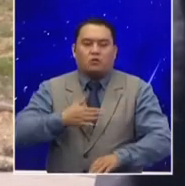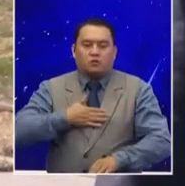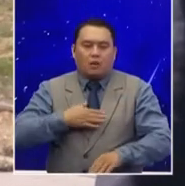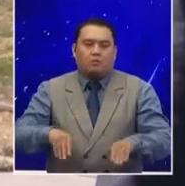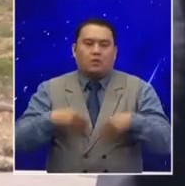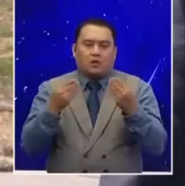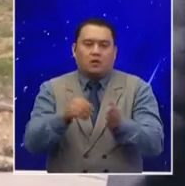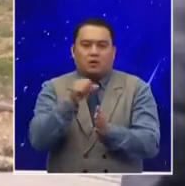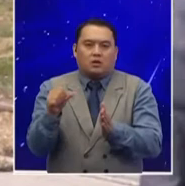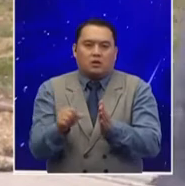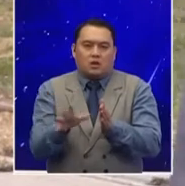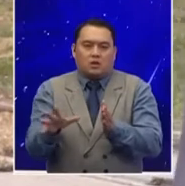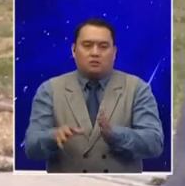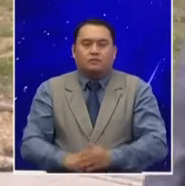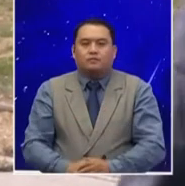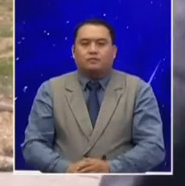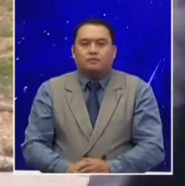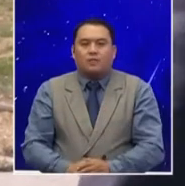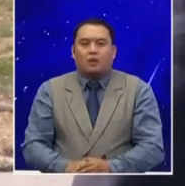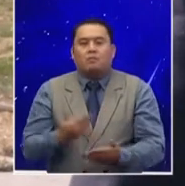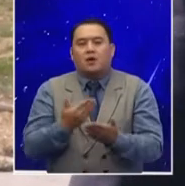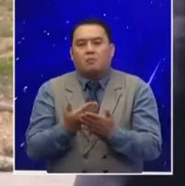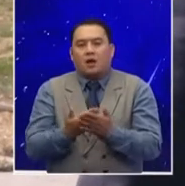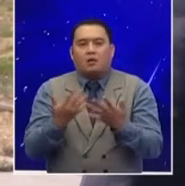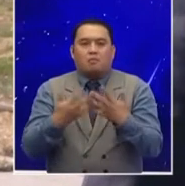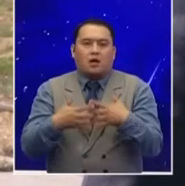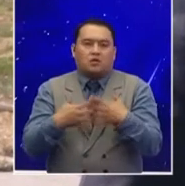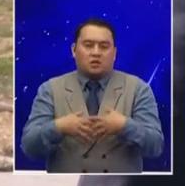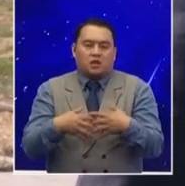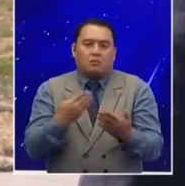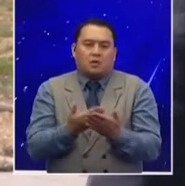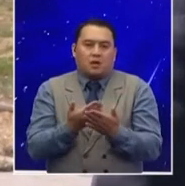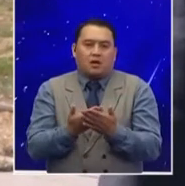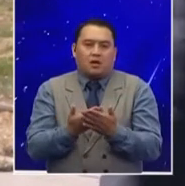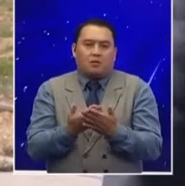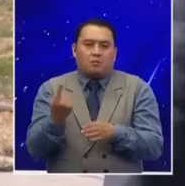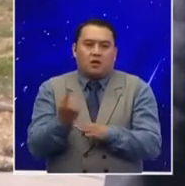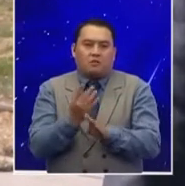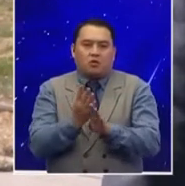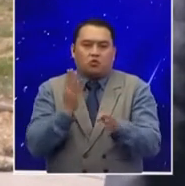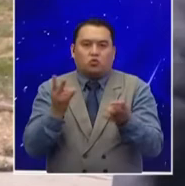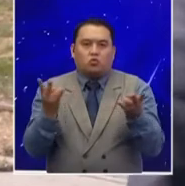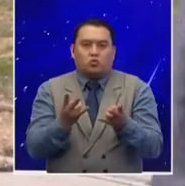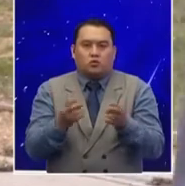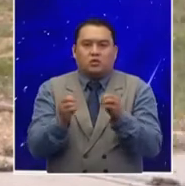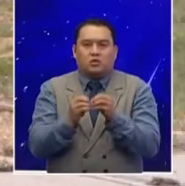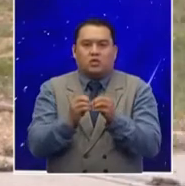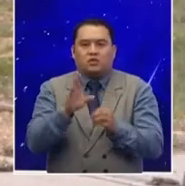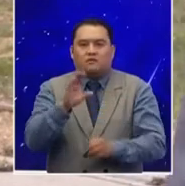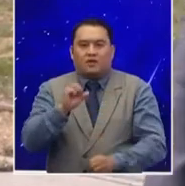дать вот эти нехватающие мощности. Ну, по предварительным подсчетам мы посчитали, но первоочередно нам необходимо более 10